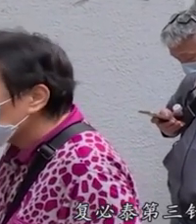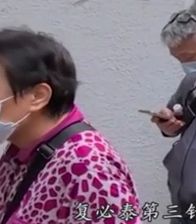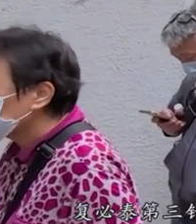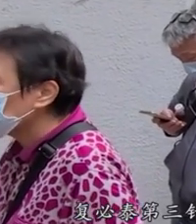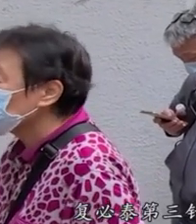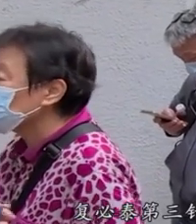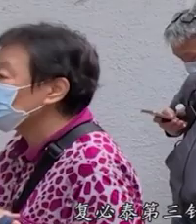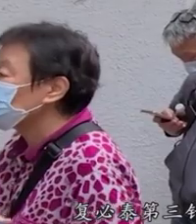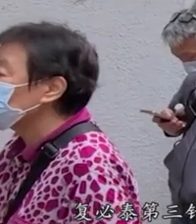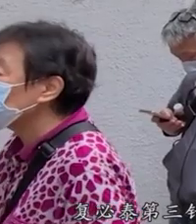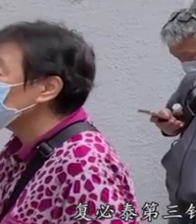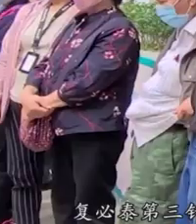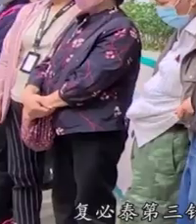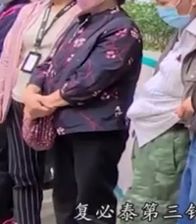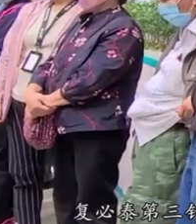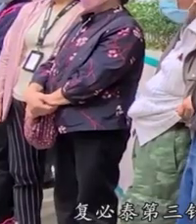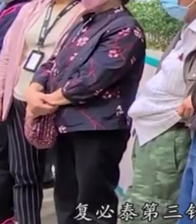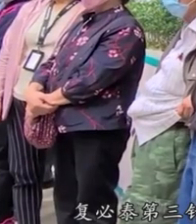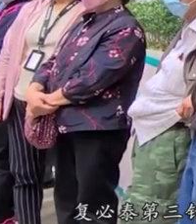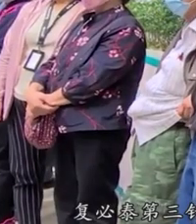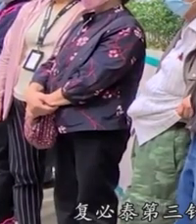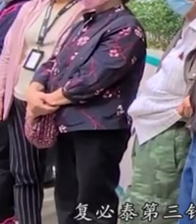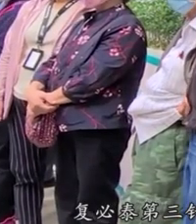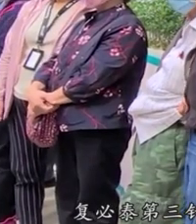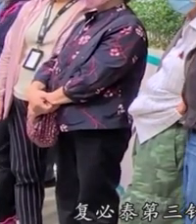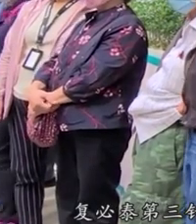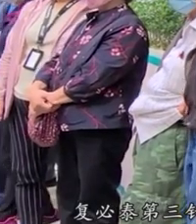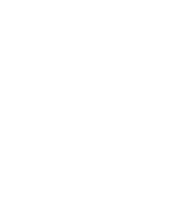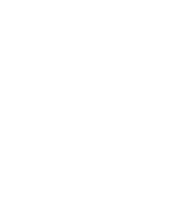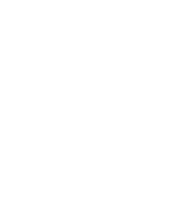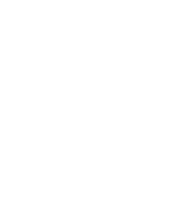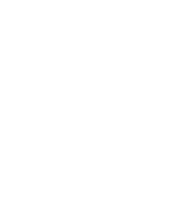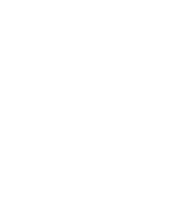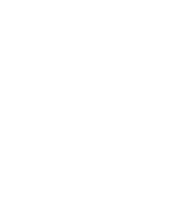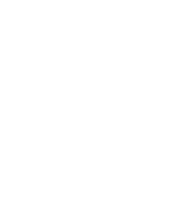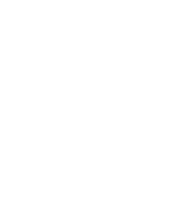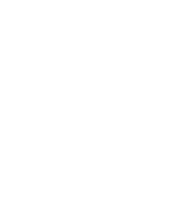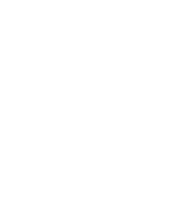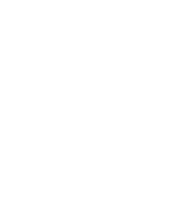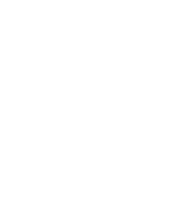復必泰嘅第三劑嘅接種嘅計劃。